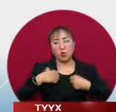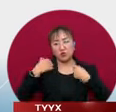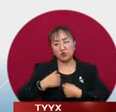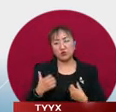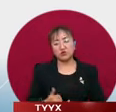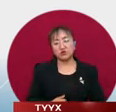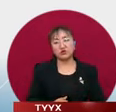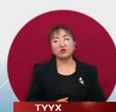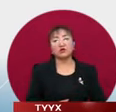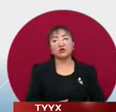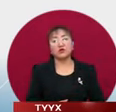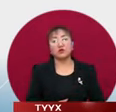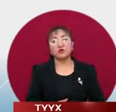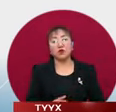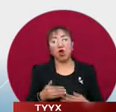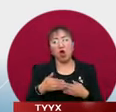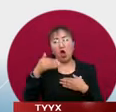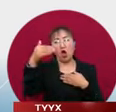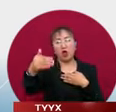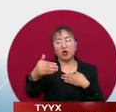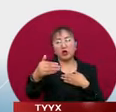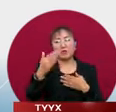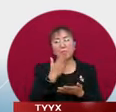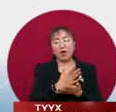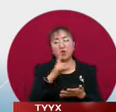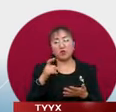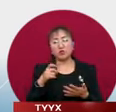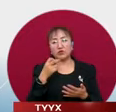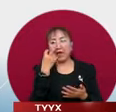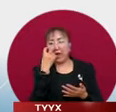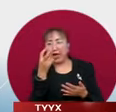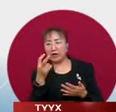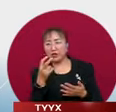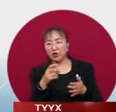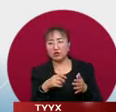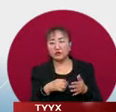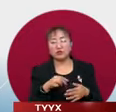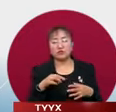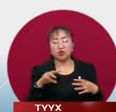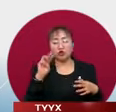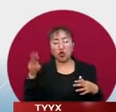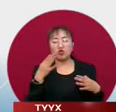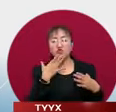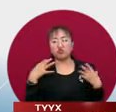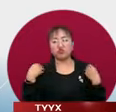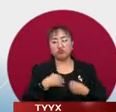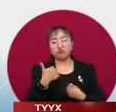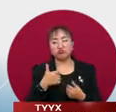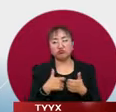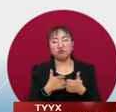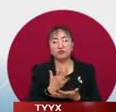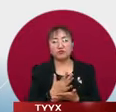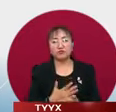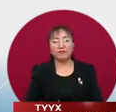хувцаа өмсөхдөө хол сууж байгаа хүмүүст өөрийгөө харуулахын тулд тод өнгийн хувц сонго өмсдөг байсан байна. За бас сонирхуулаад